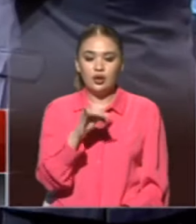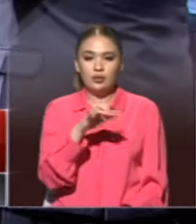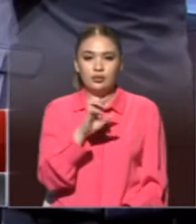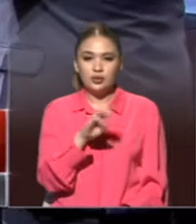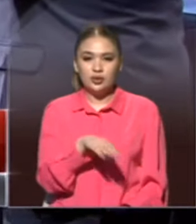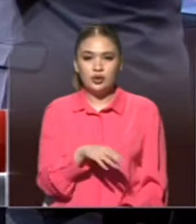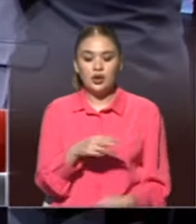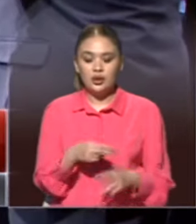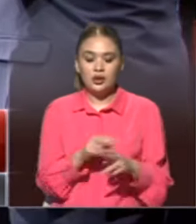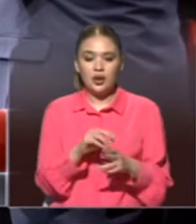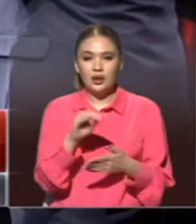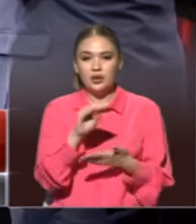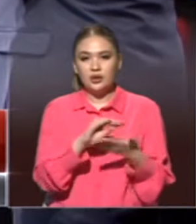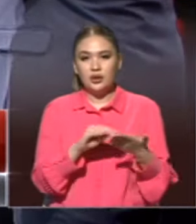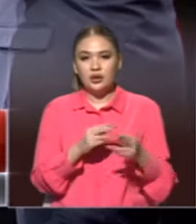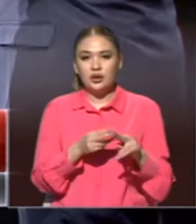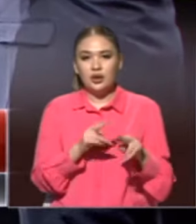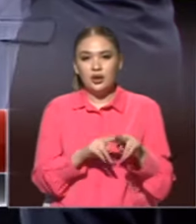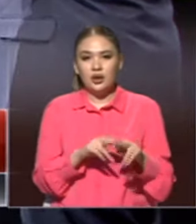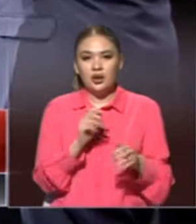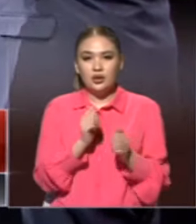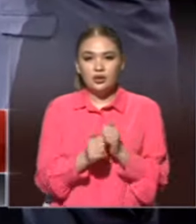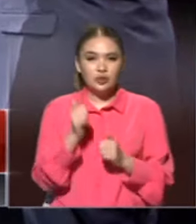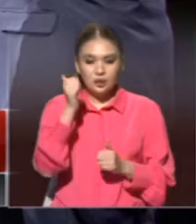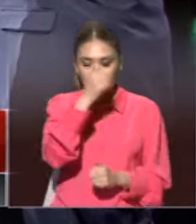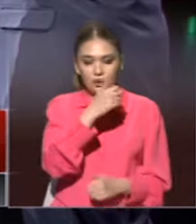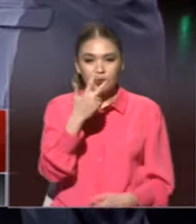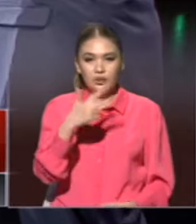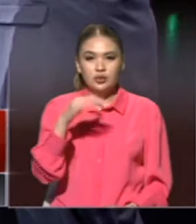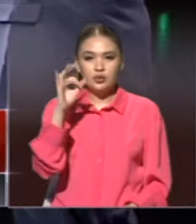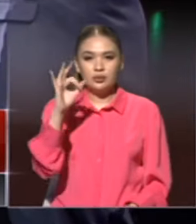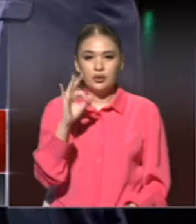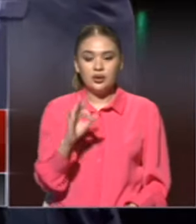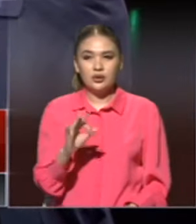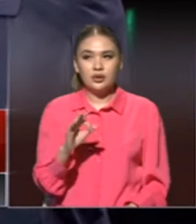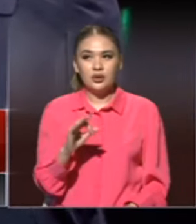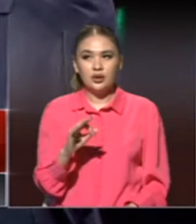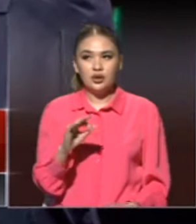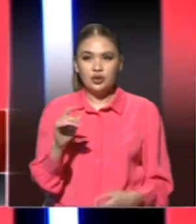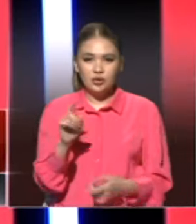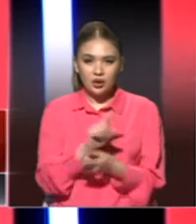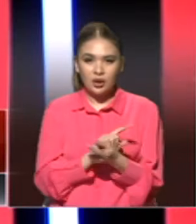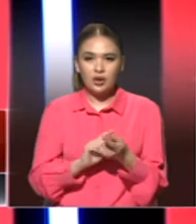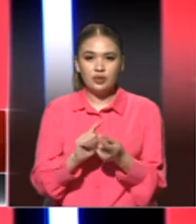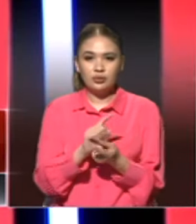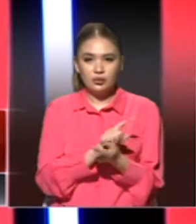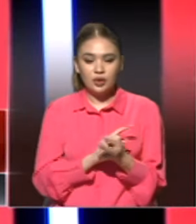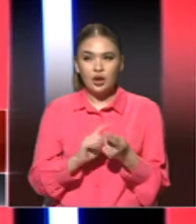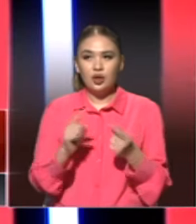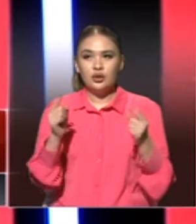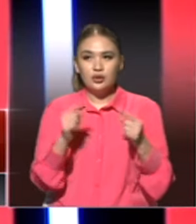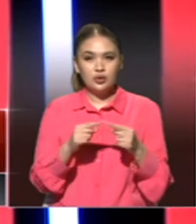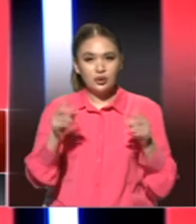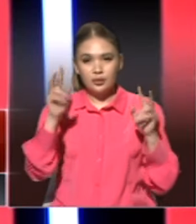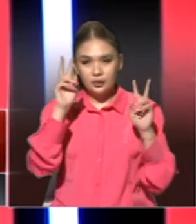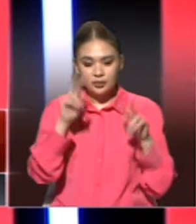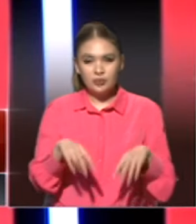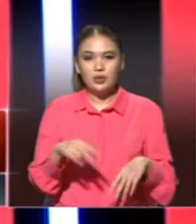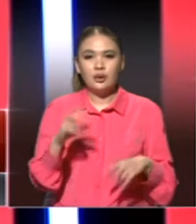тестілеудің сауалдары қателеспесек жыл сайын бір 30% төңірегінде жаңарып тұрады. Нақты санды қолымызда жоқ, бірақ